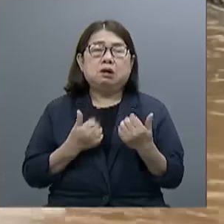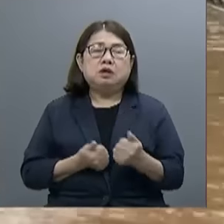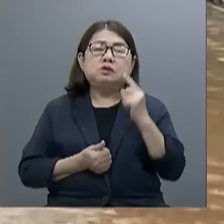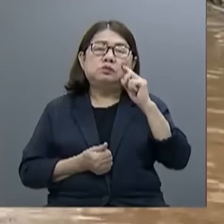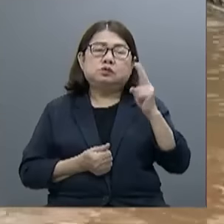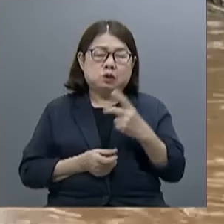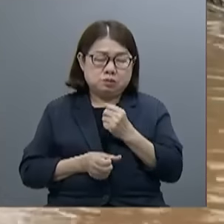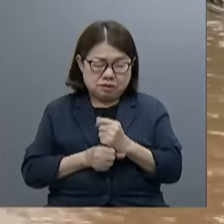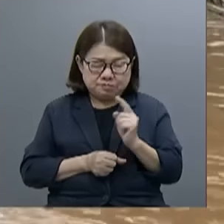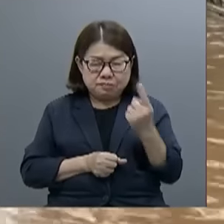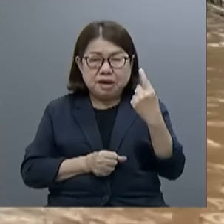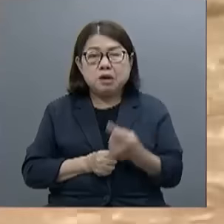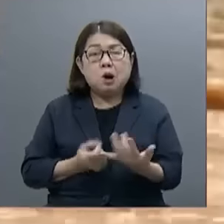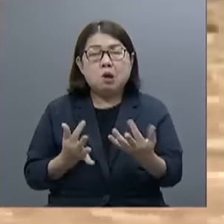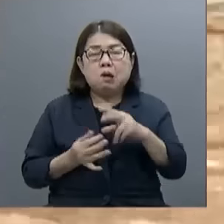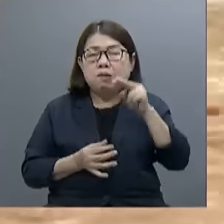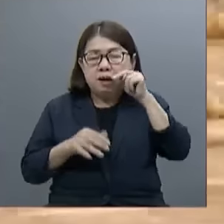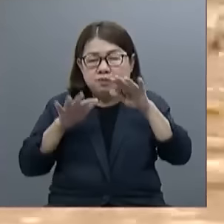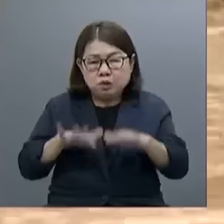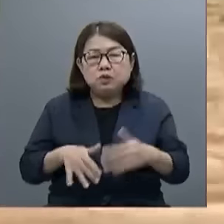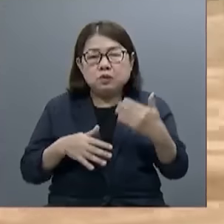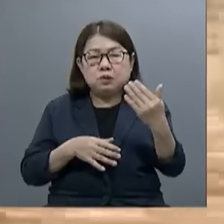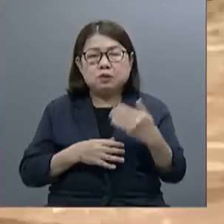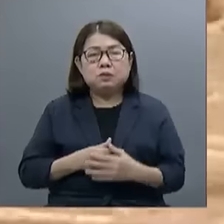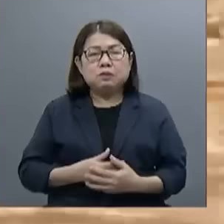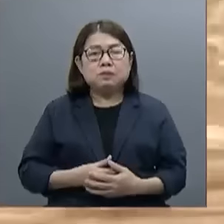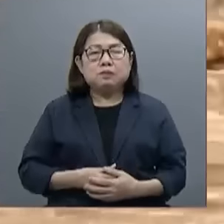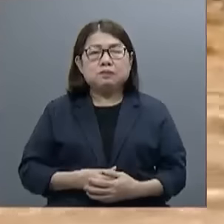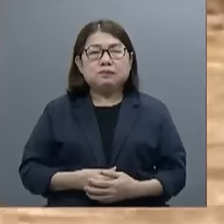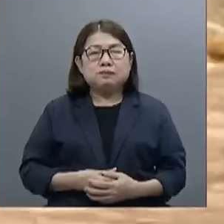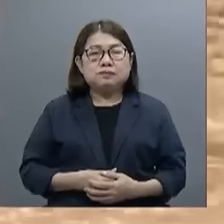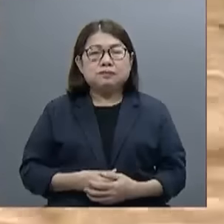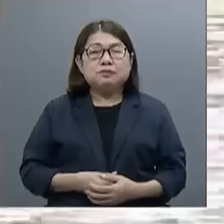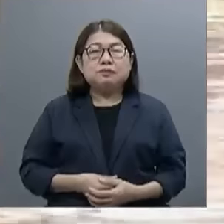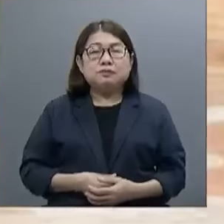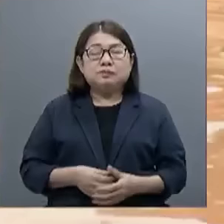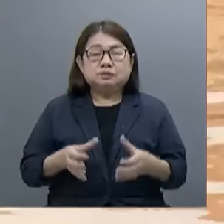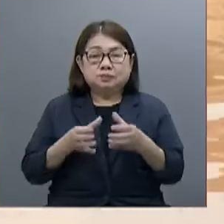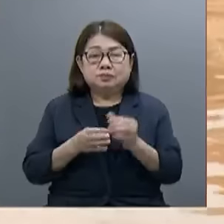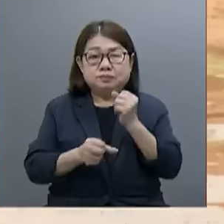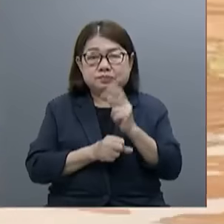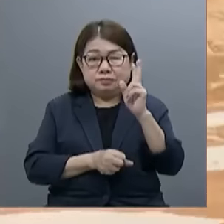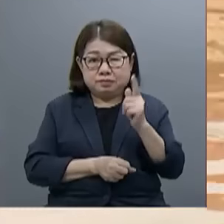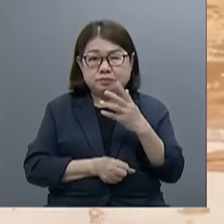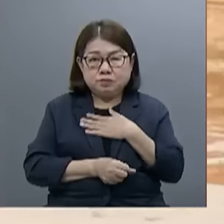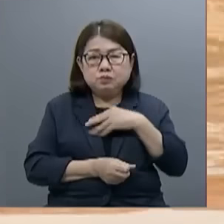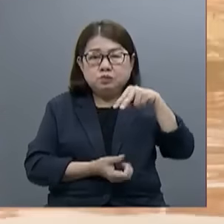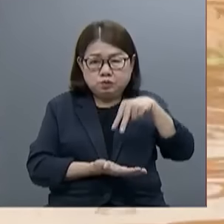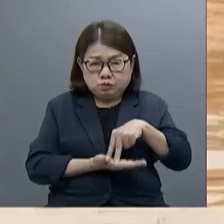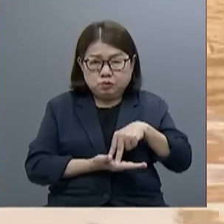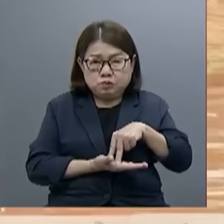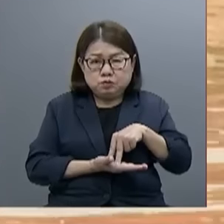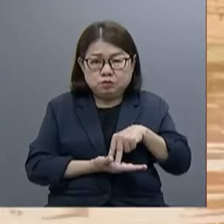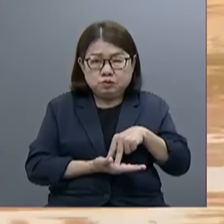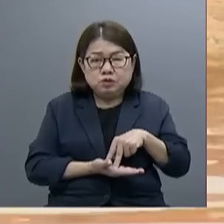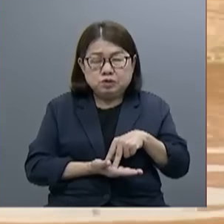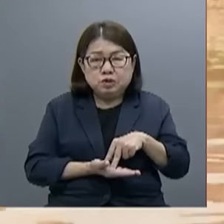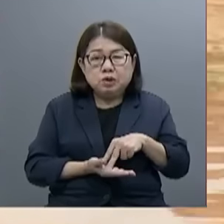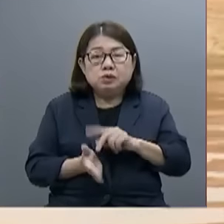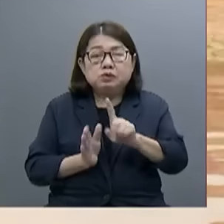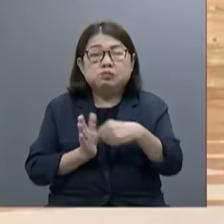ความสะอาดใหม่หลังน้ำรถอีกครั้งครับครับคุณผู้ชมครับทีมข่าวมาเฝ้าสังเกตสถานการณ์ที่นี่เกือบ 3ชั่วโมงแล้วนะ